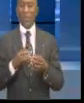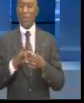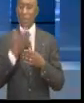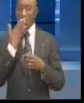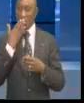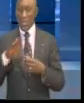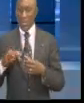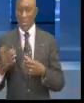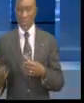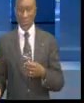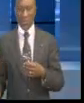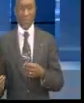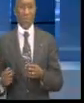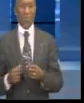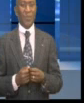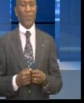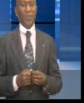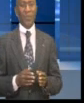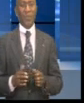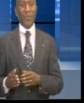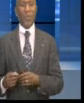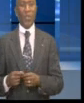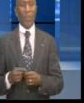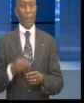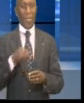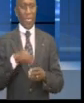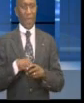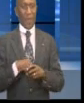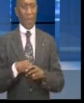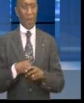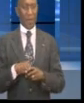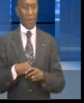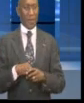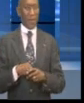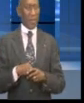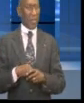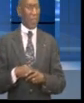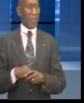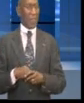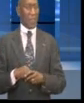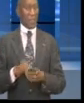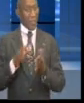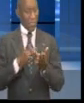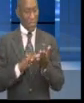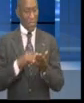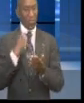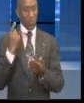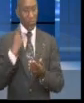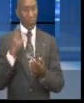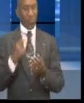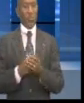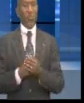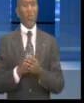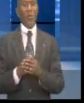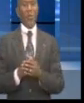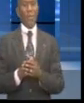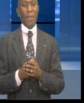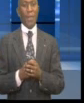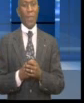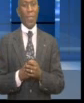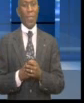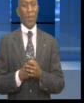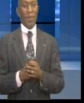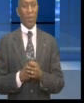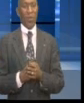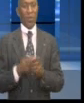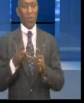Dans le domaine de la santé, toujours, les notions du VIH-SIDA insérées à l'école primaire et secondaire visent à inculquer une connaissance aux élèves